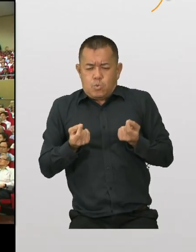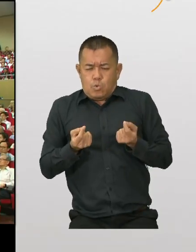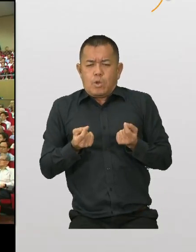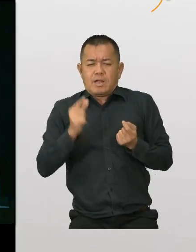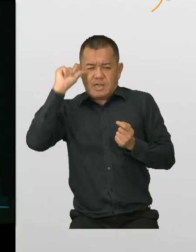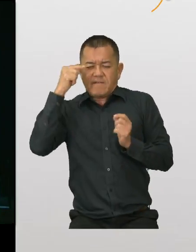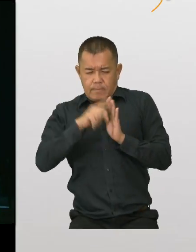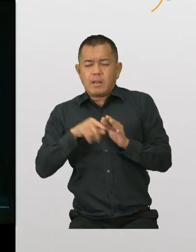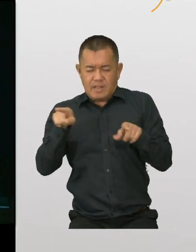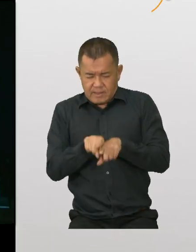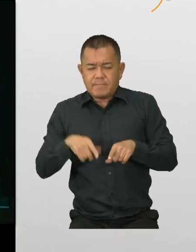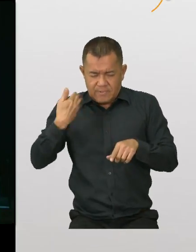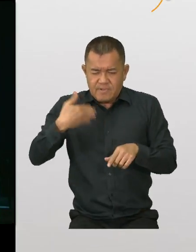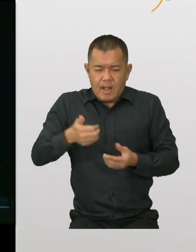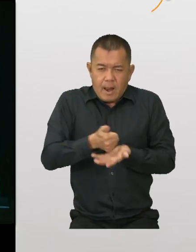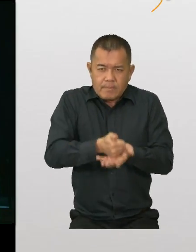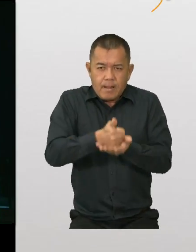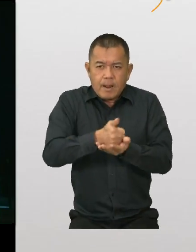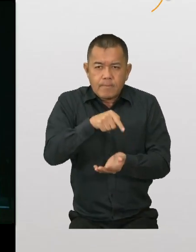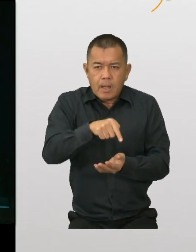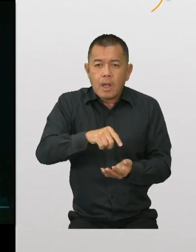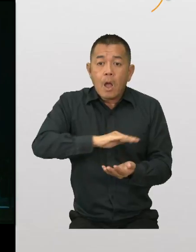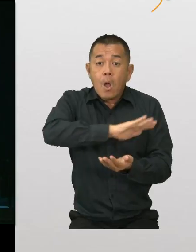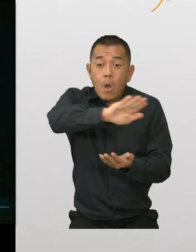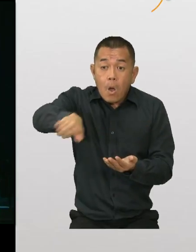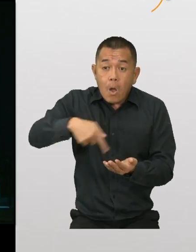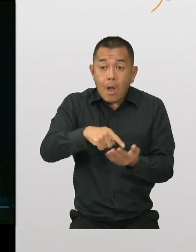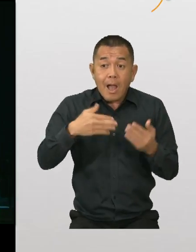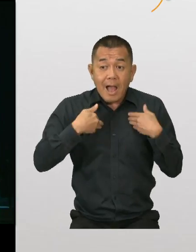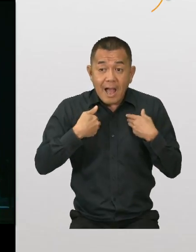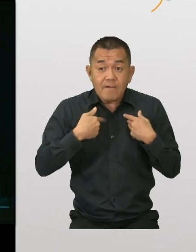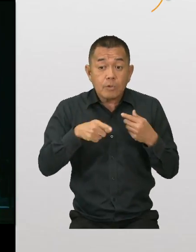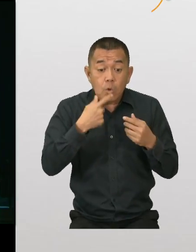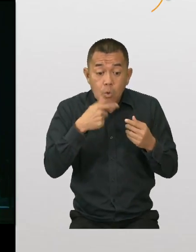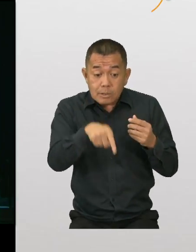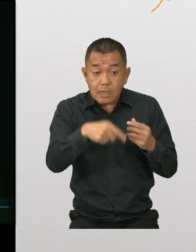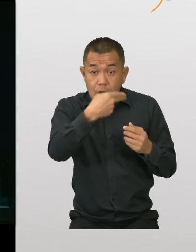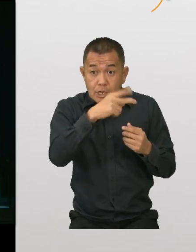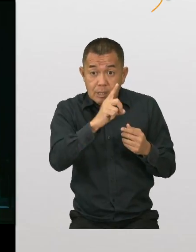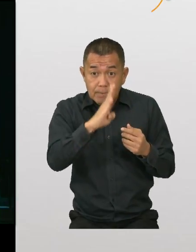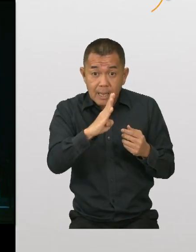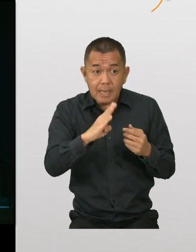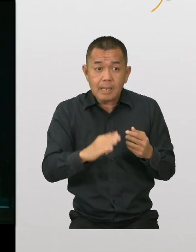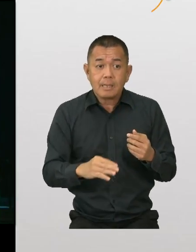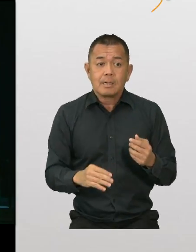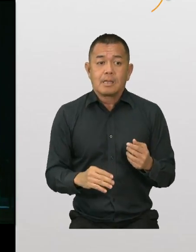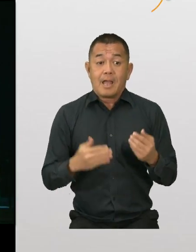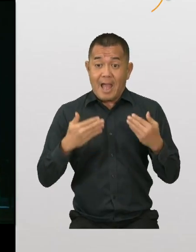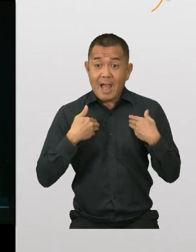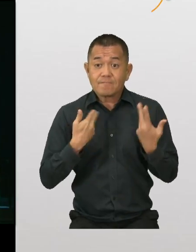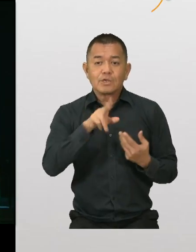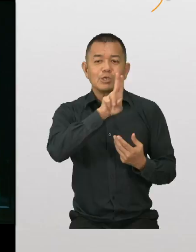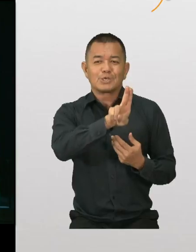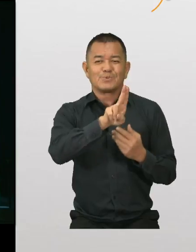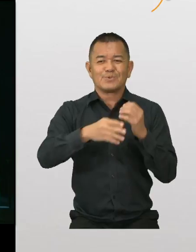政府主里的家庭 All 都能 households 获得 living in HDB U-Save flats 水电费回 are 扣 entitled to U-Save 住在小 rebates. 型主屋的家庭